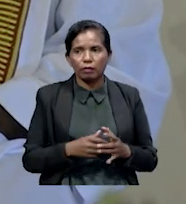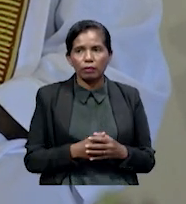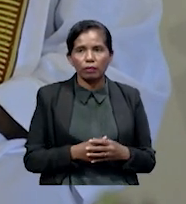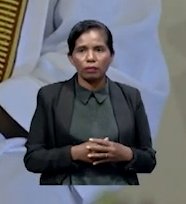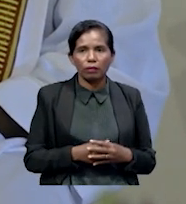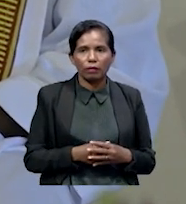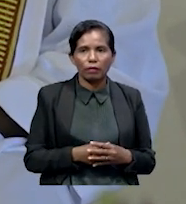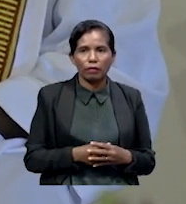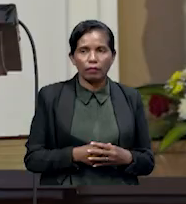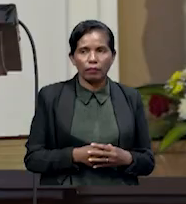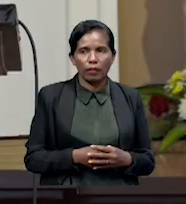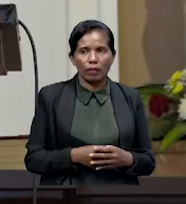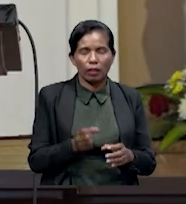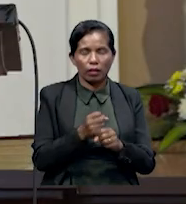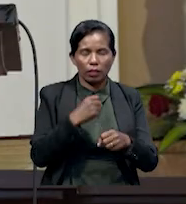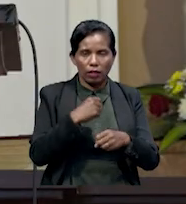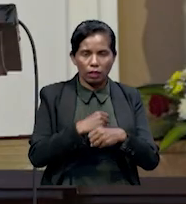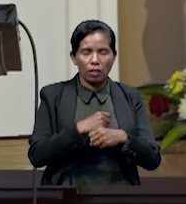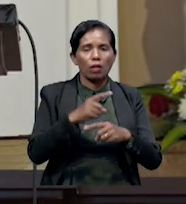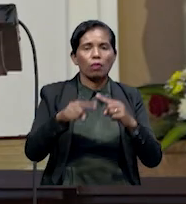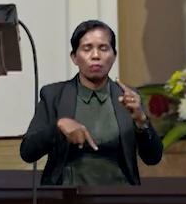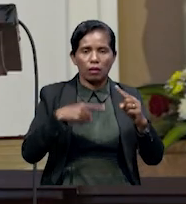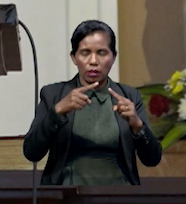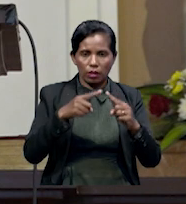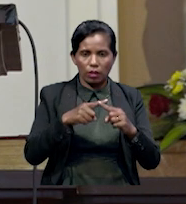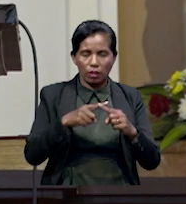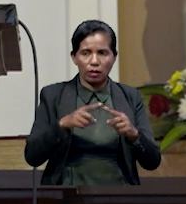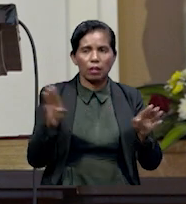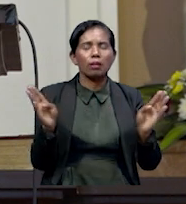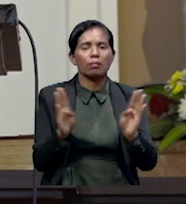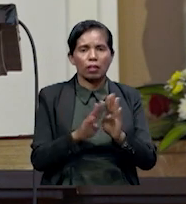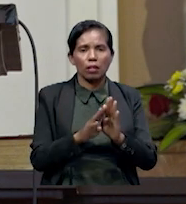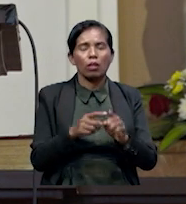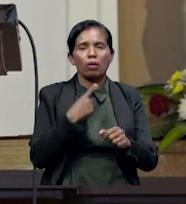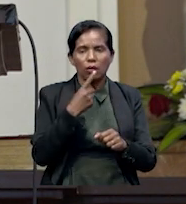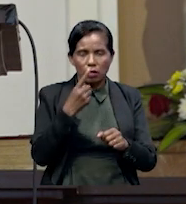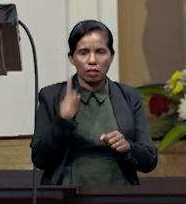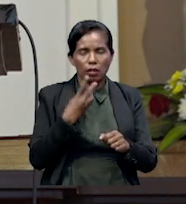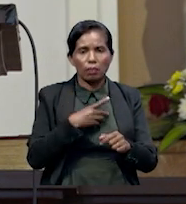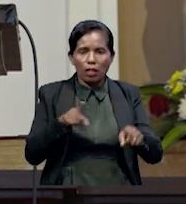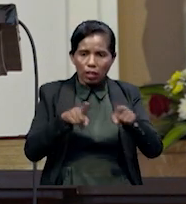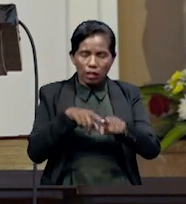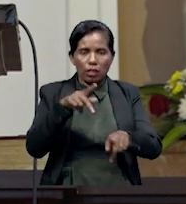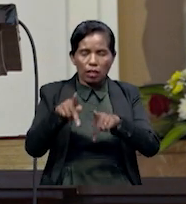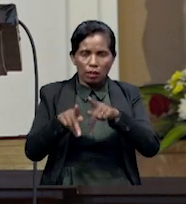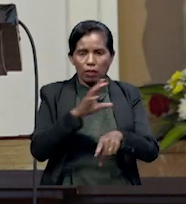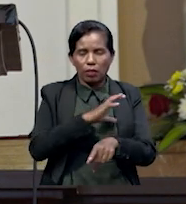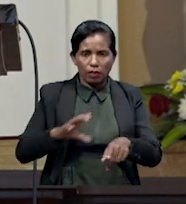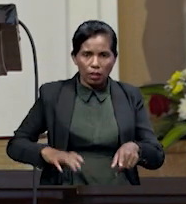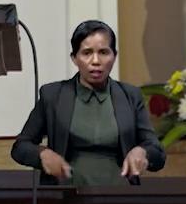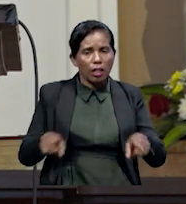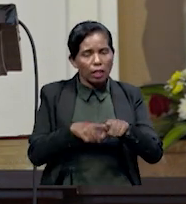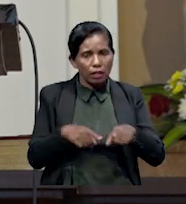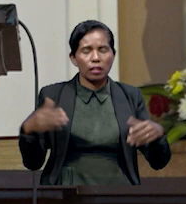Atu halo reasaun u hira buat ne sainin bai o insama ita bel kokun dar sarani hanes anju da guarda ida. Koko